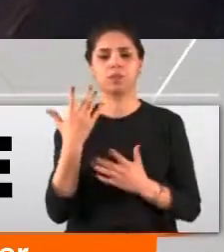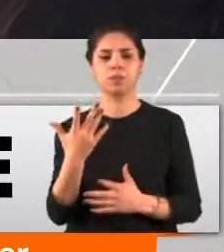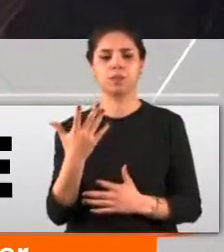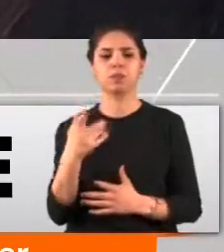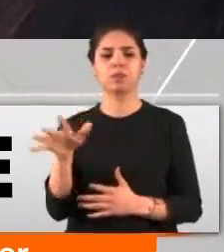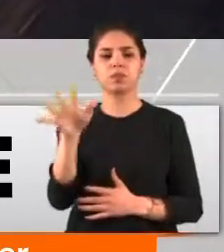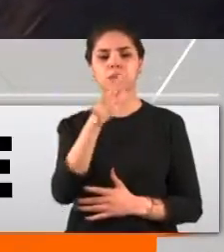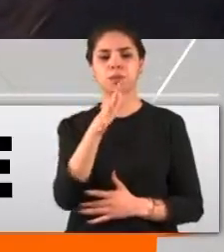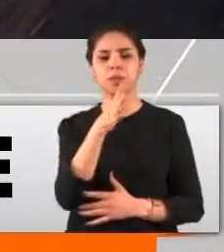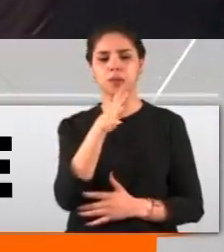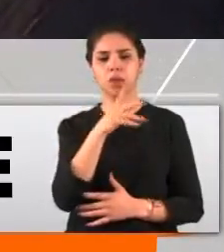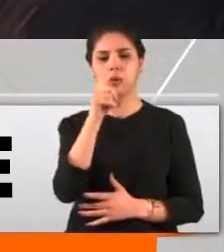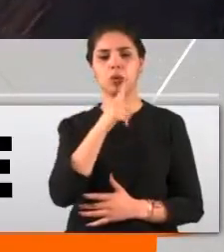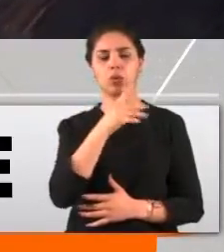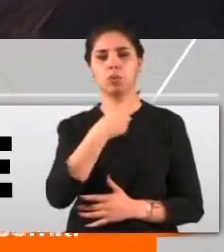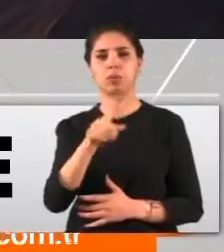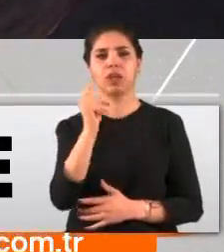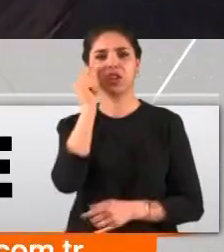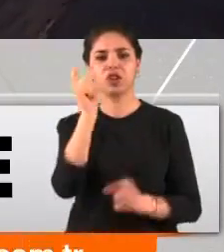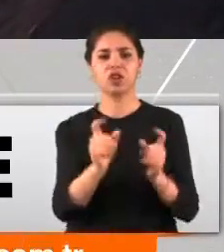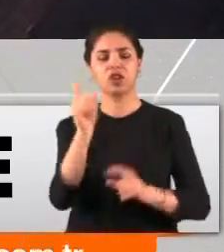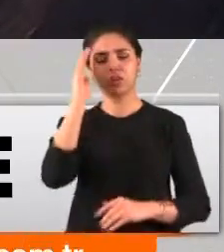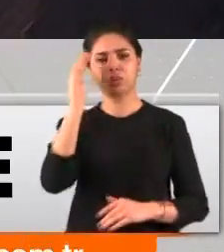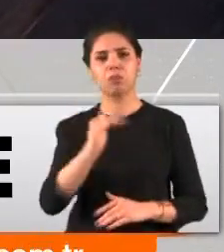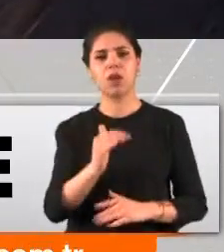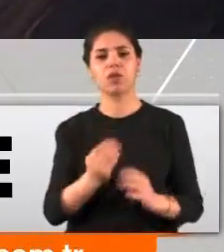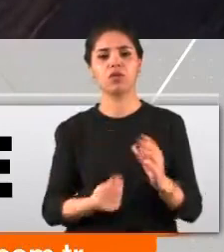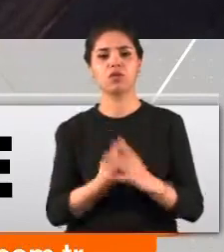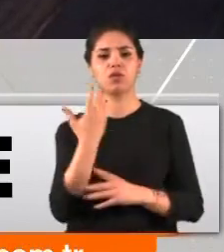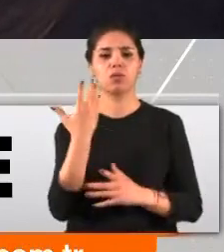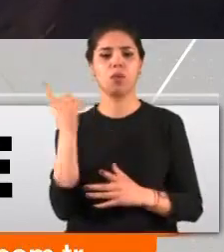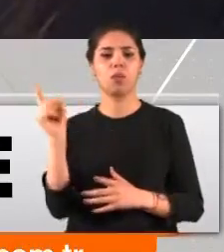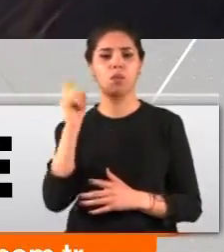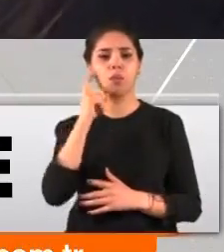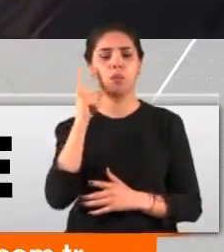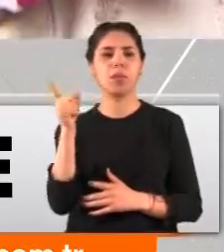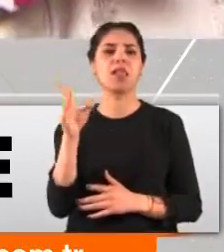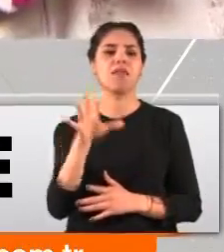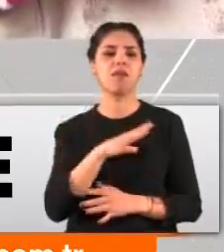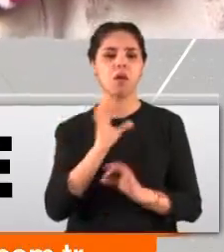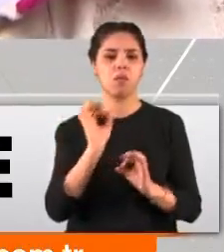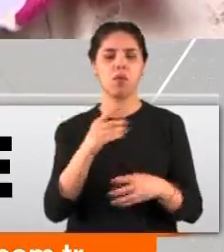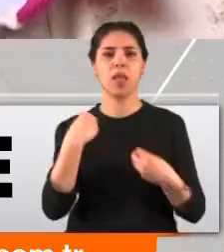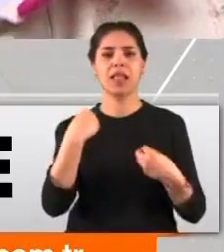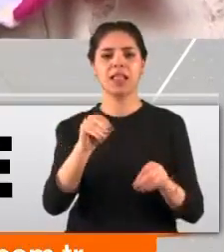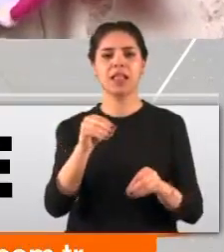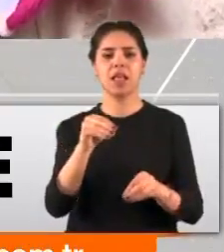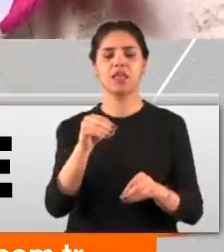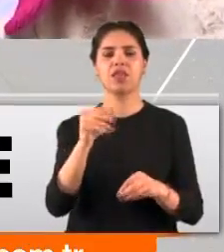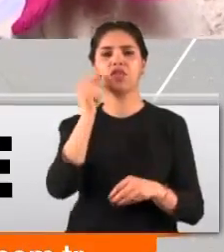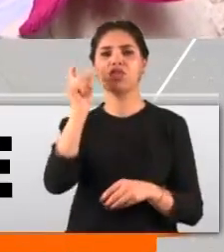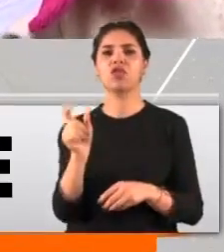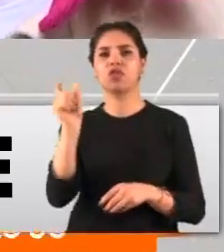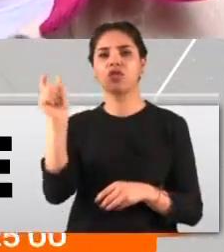takdir edersiniz ki 100 bin kişilik bir mağduriyeti yaratmak büyük bir bilgisizlik dahilinde olmuyor. Satış danışmanı asla